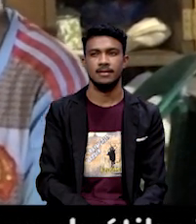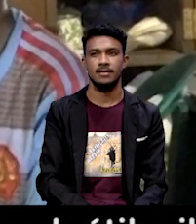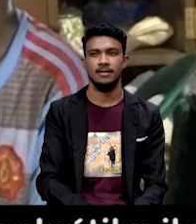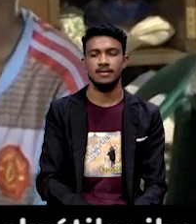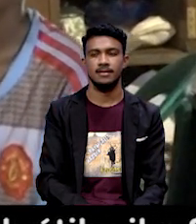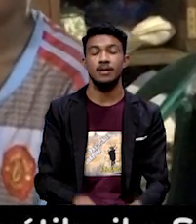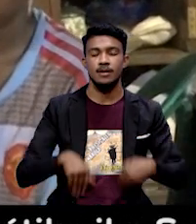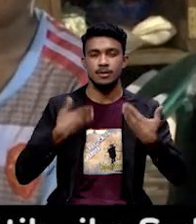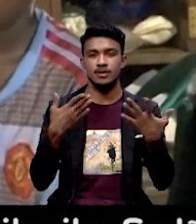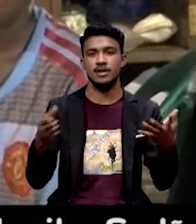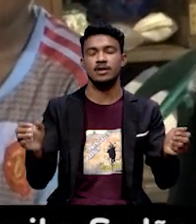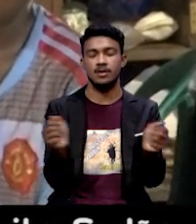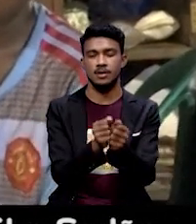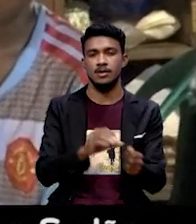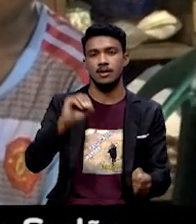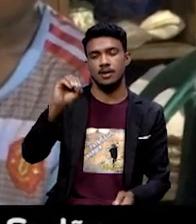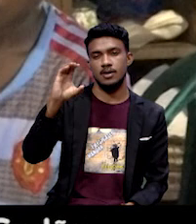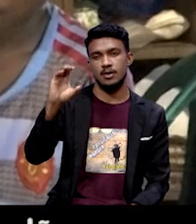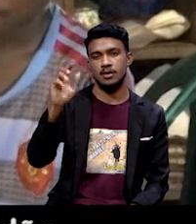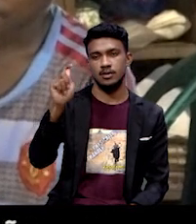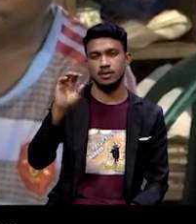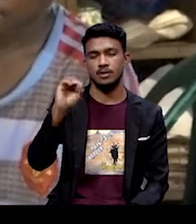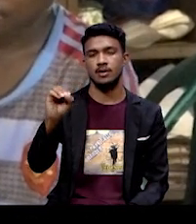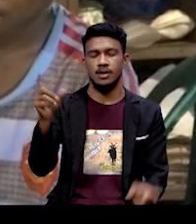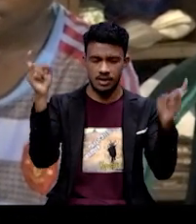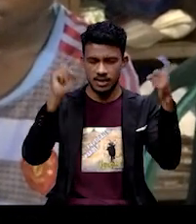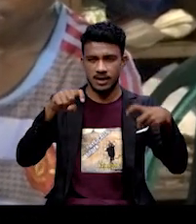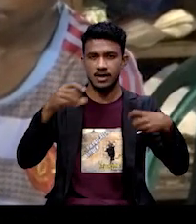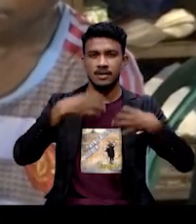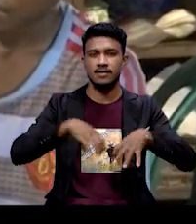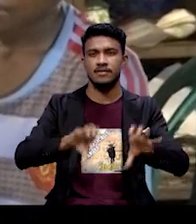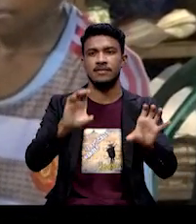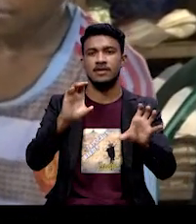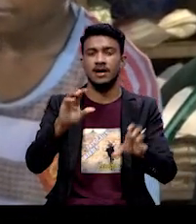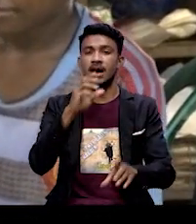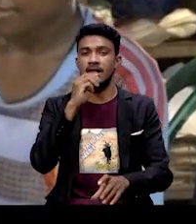bafang. Oh. Unsa okto ni sentimento wang hira? Thank you, fam pentolan.